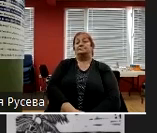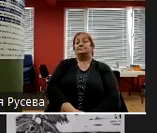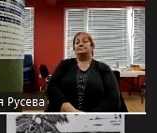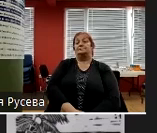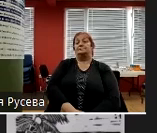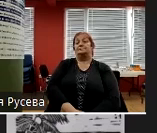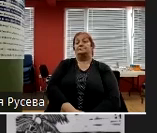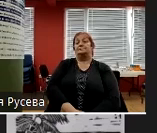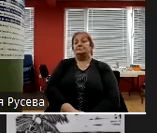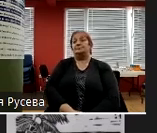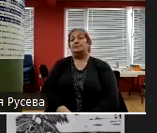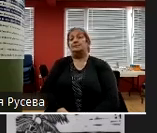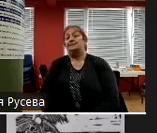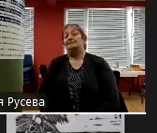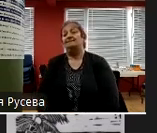informative.